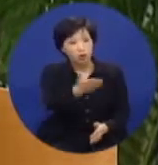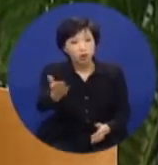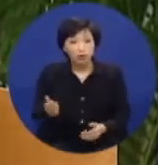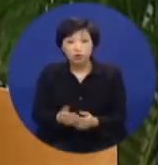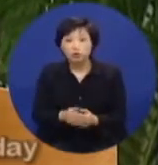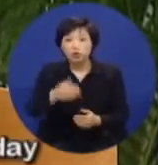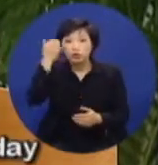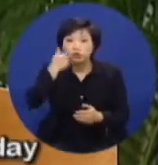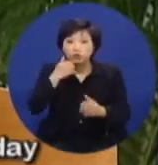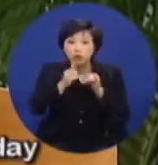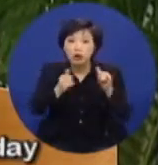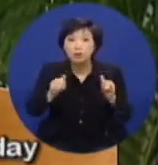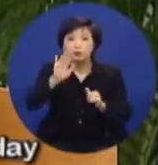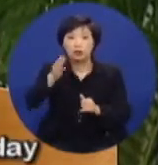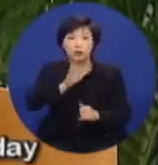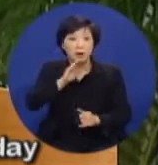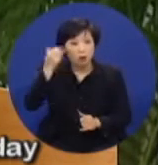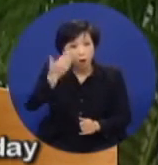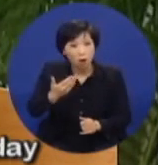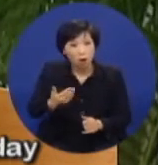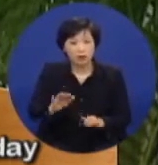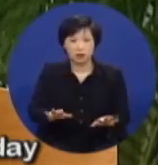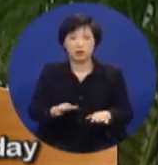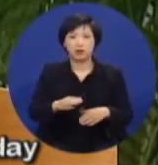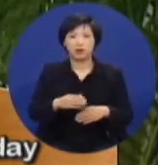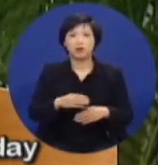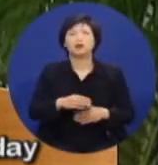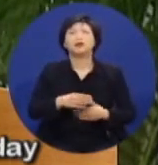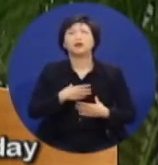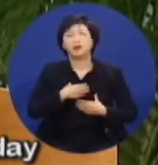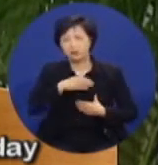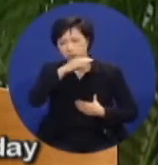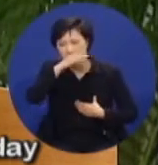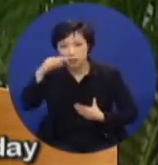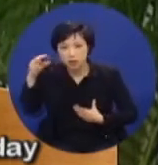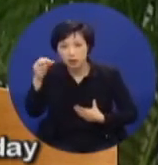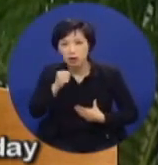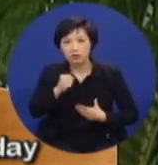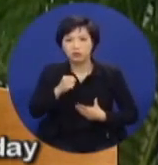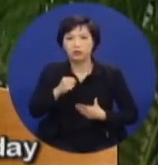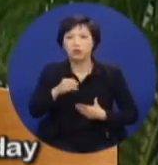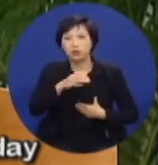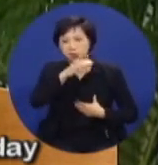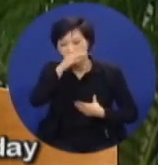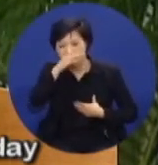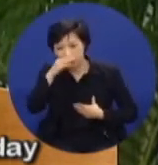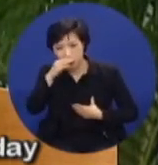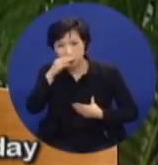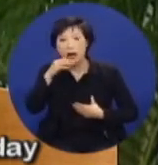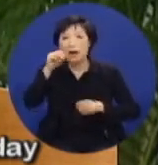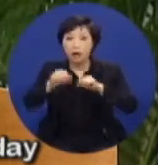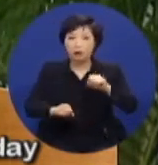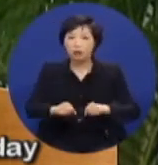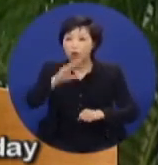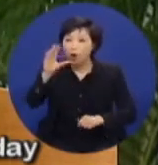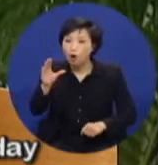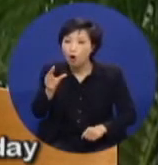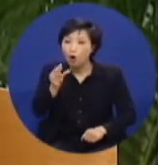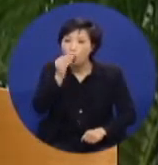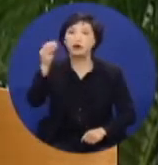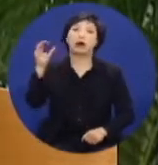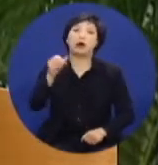또한 사람이 되어야 마땅한 야 경건함과 평범한 행실과 아 하루